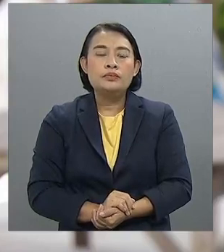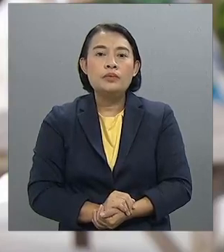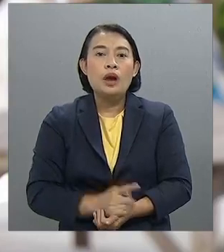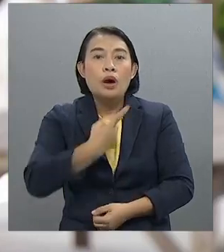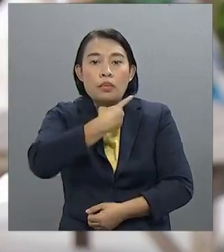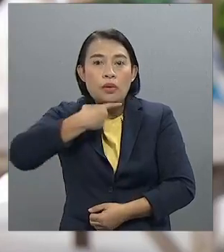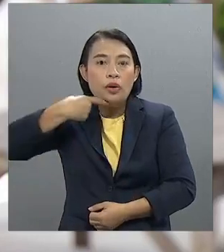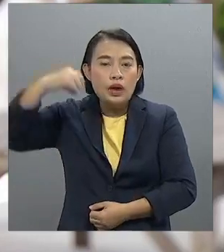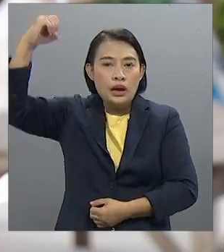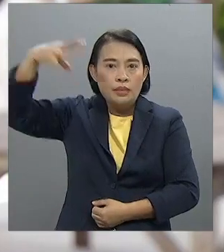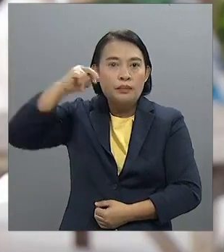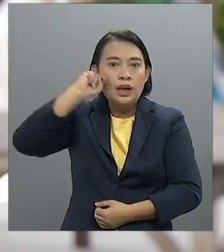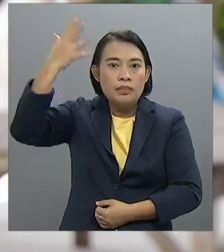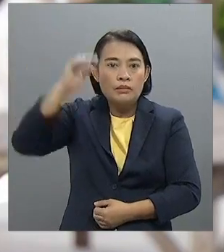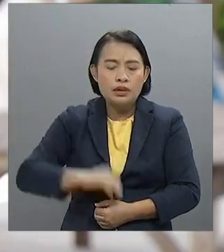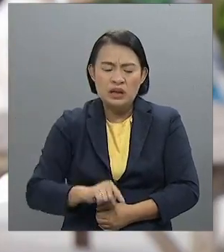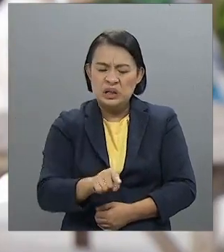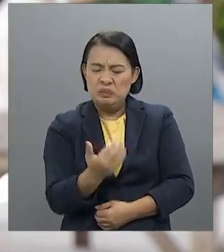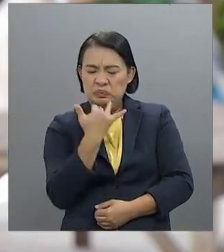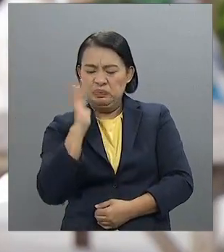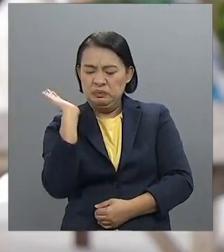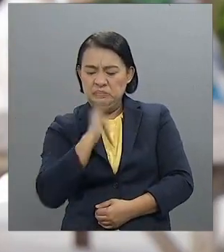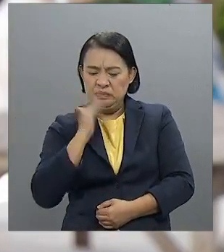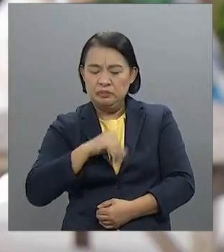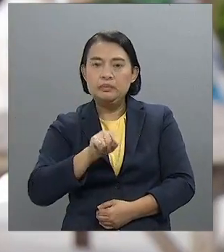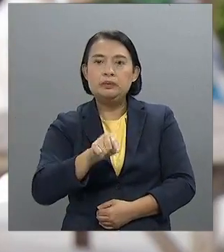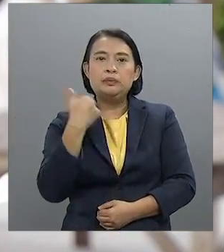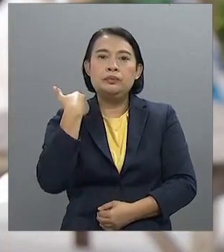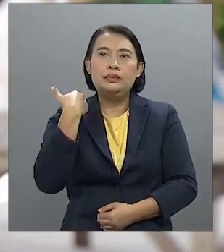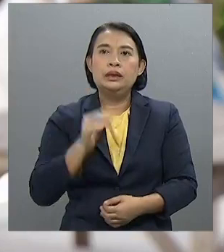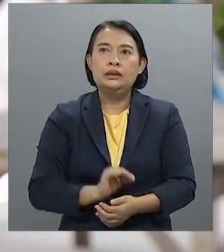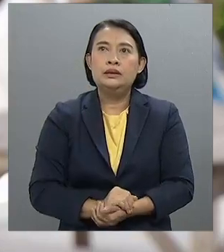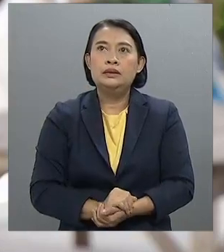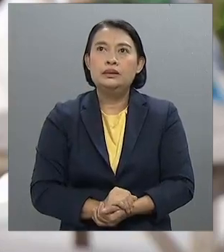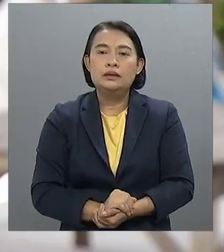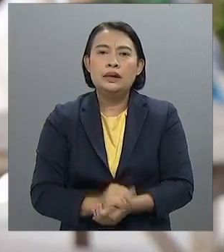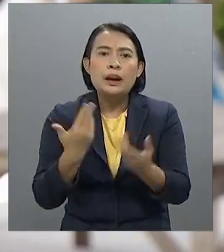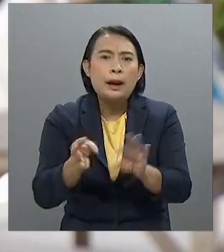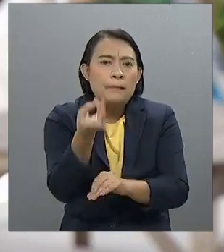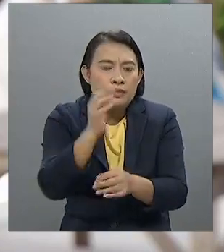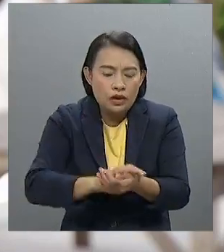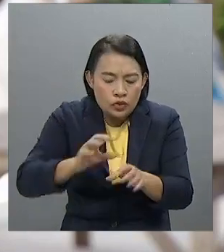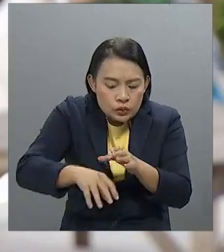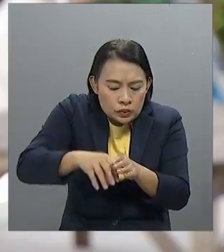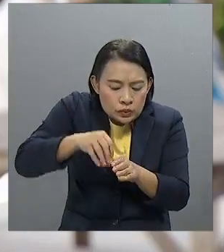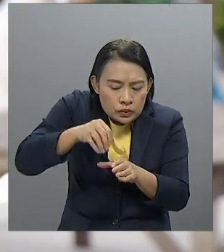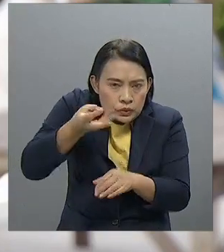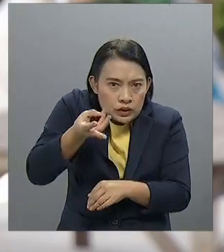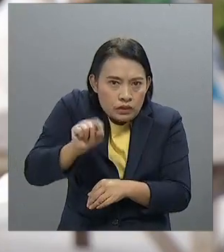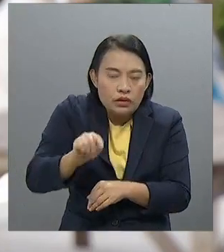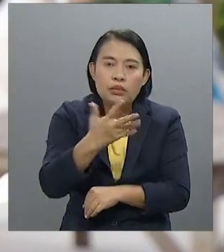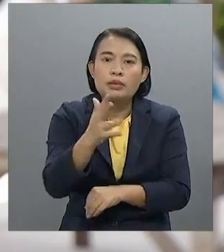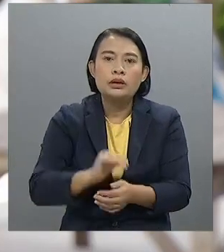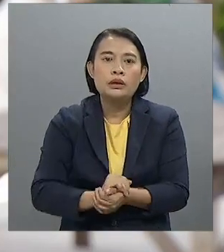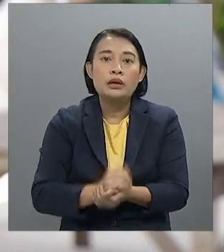แล้วก็กลิ่นแรงมากแล้วก็แบบแล้วมันดูดแป๊บนึงมันก็ไม่มีละแล้วพอถึงหน้าฝนน้ำเยอะจริ